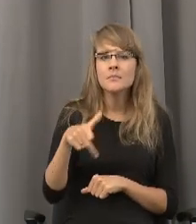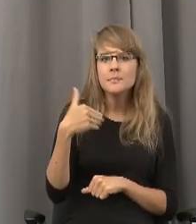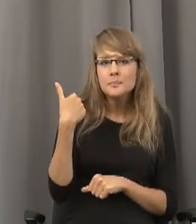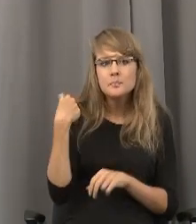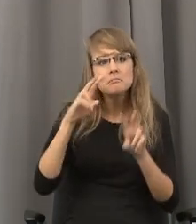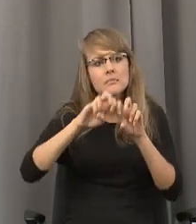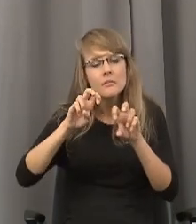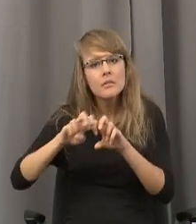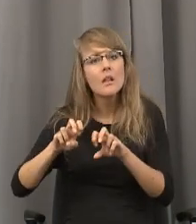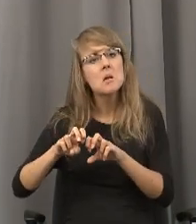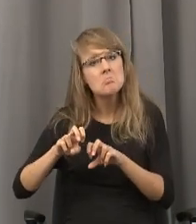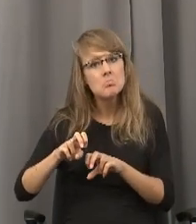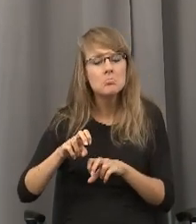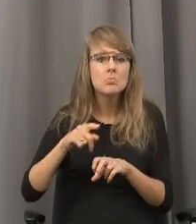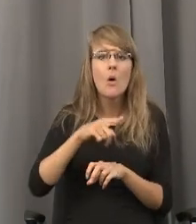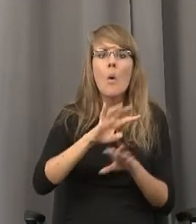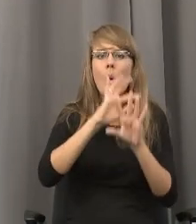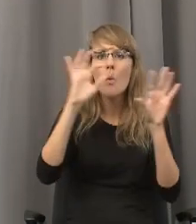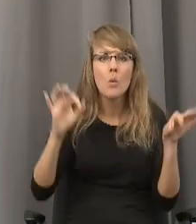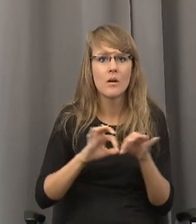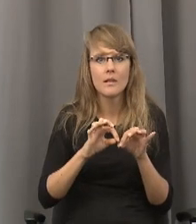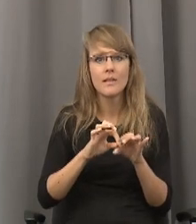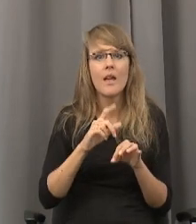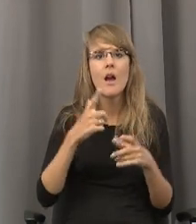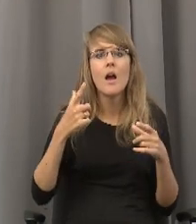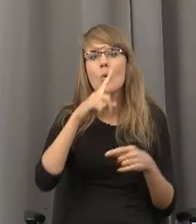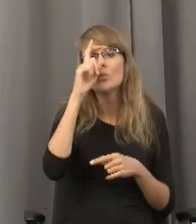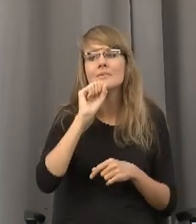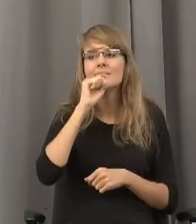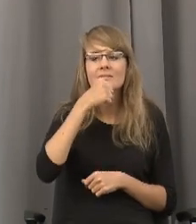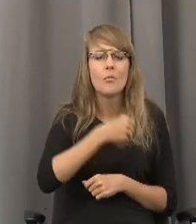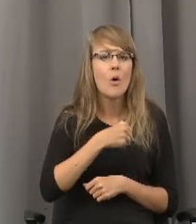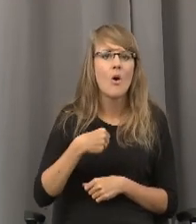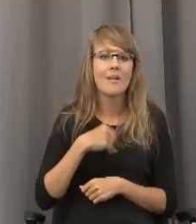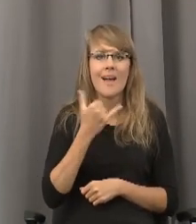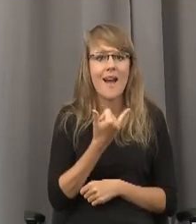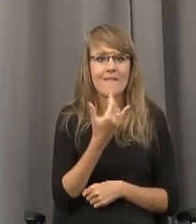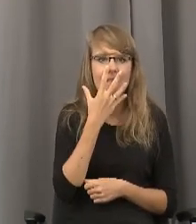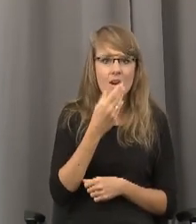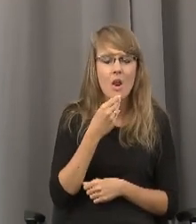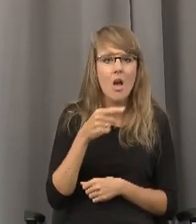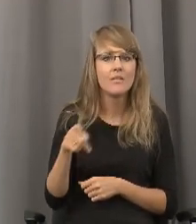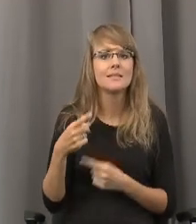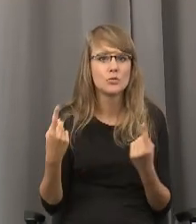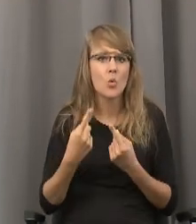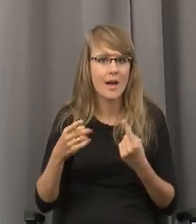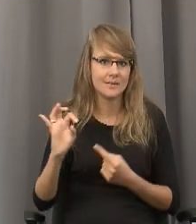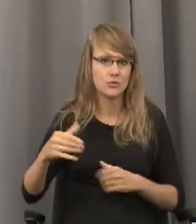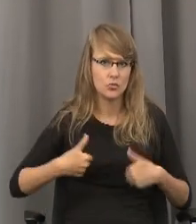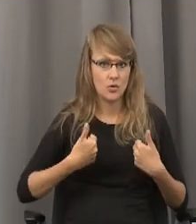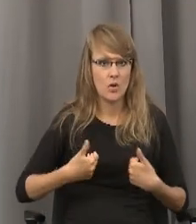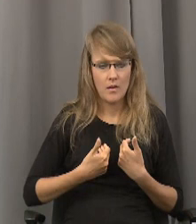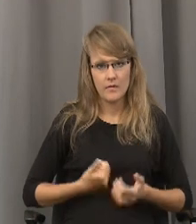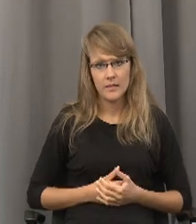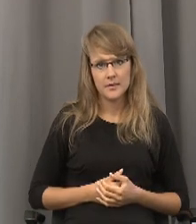nam problematykę, jak w ogóle wyglądają ludzie starzy w Polsce, jeżeli chodzi o ich stan zdrowia.